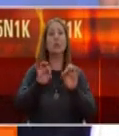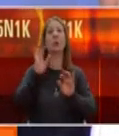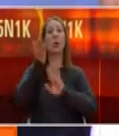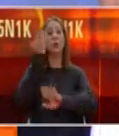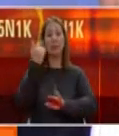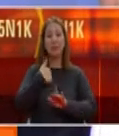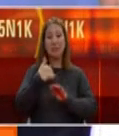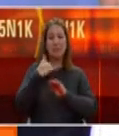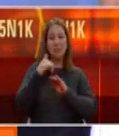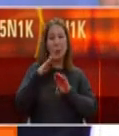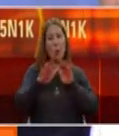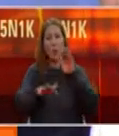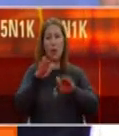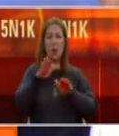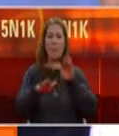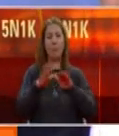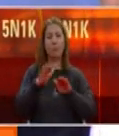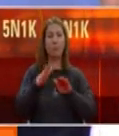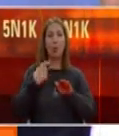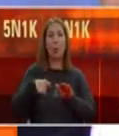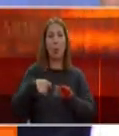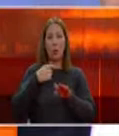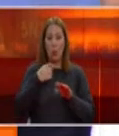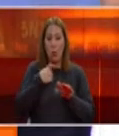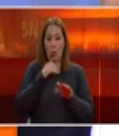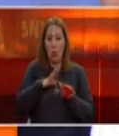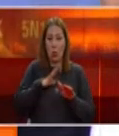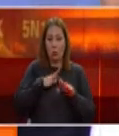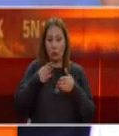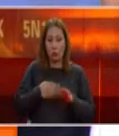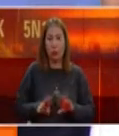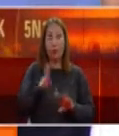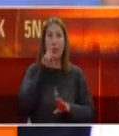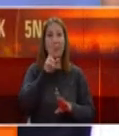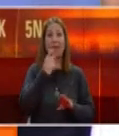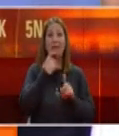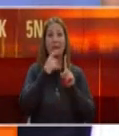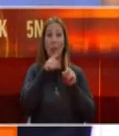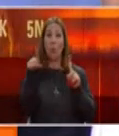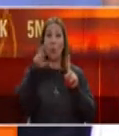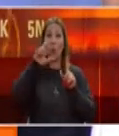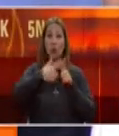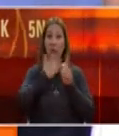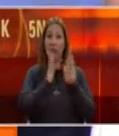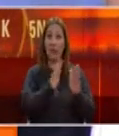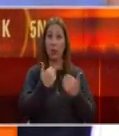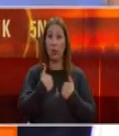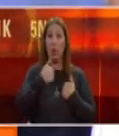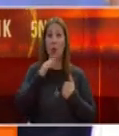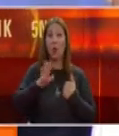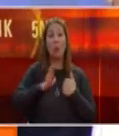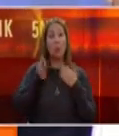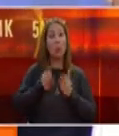biz yaklaşık özellikle oğlum doğduğunda başladık. 7 yıldır sürdürüyorum bu projeyi. Oğlum